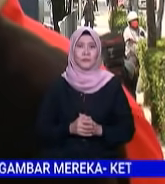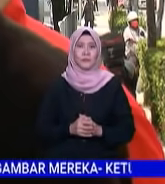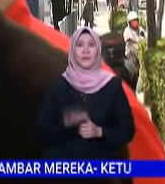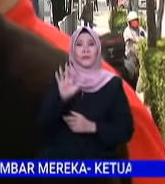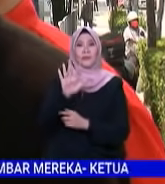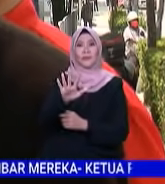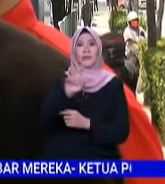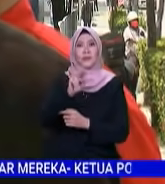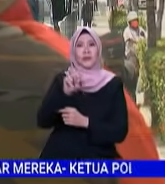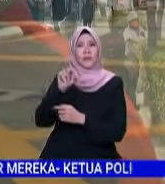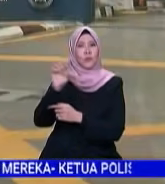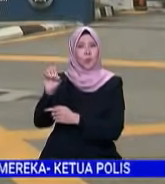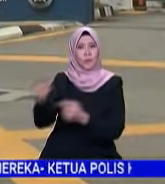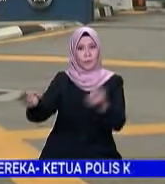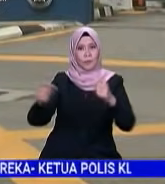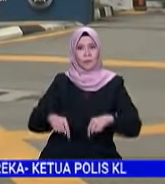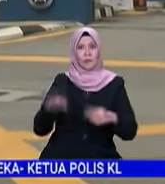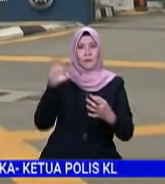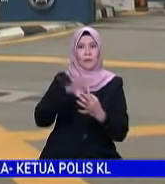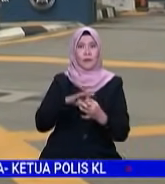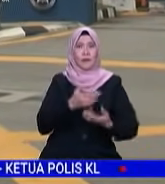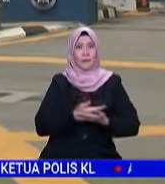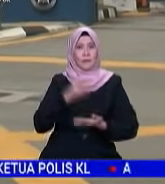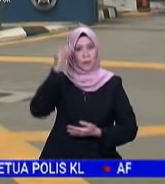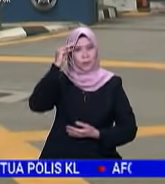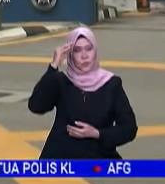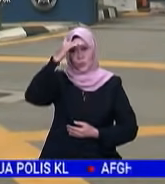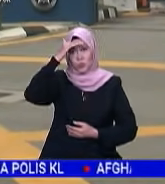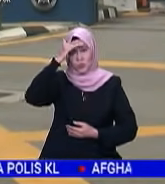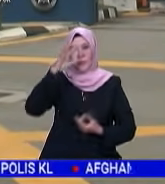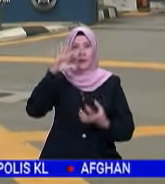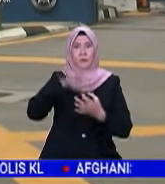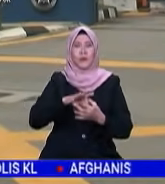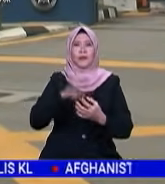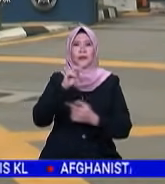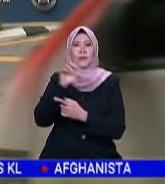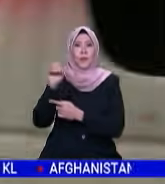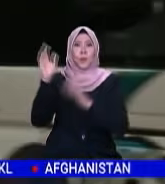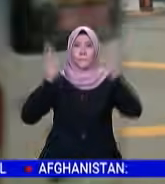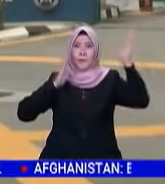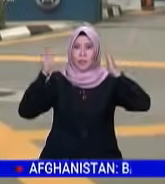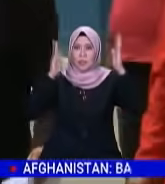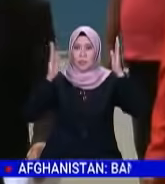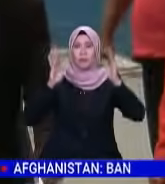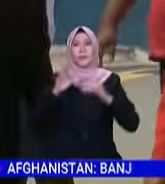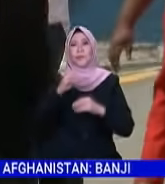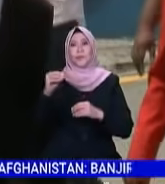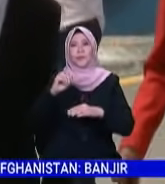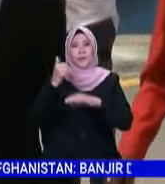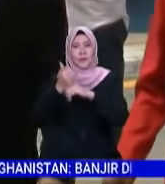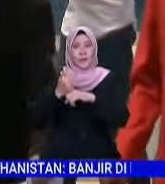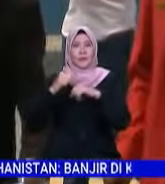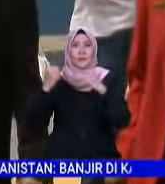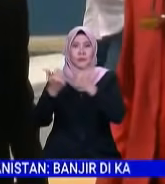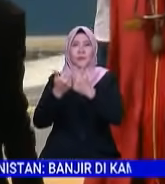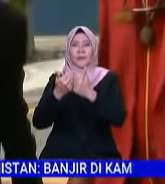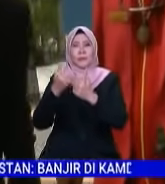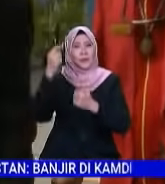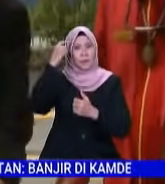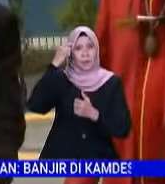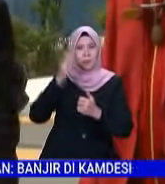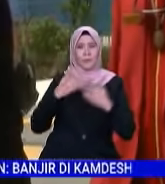5 NGO yang hadir ialah Gabungan Anak Melayu Johor, Gabungan NGO Malaysia, Pertubuhan Sosial dan Minda